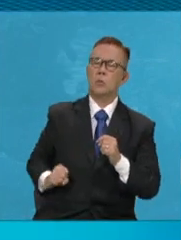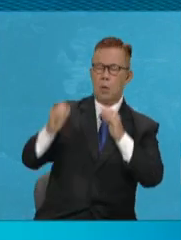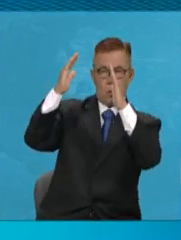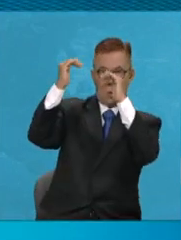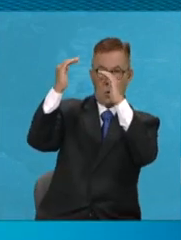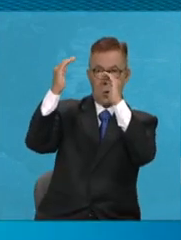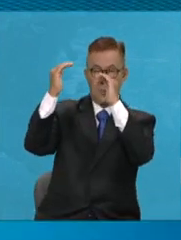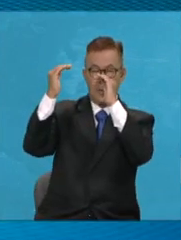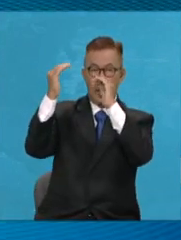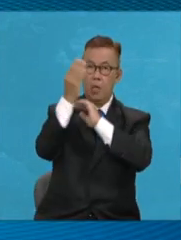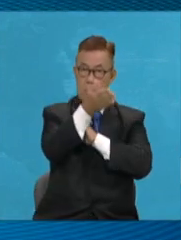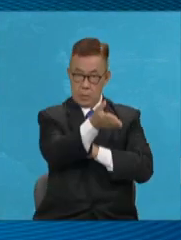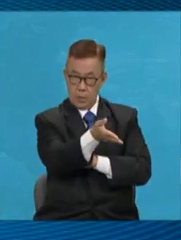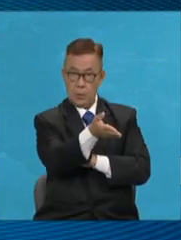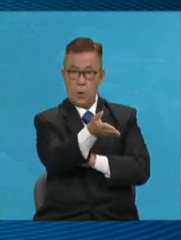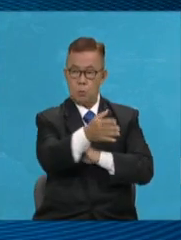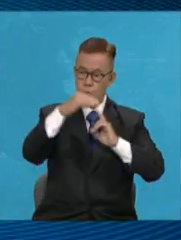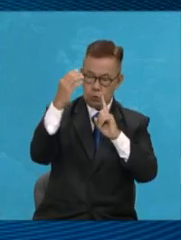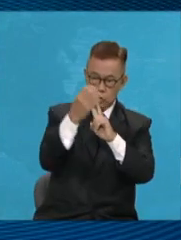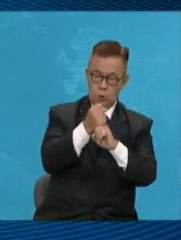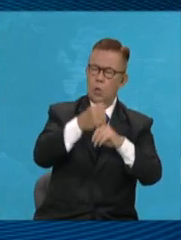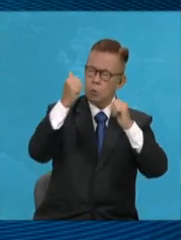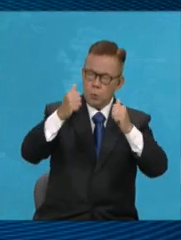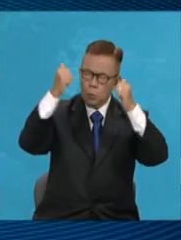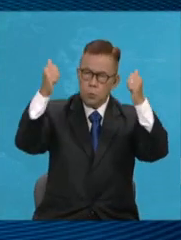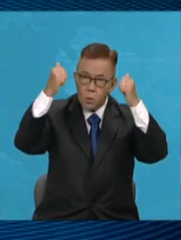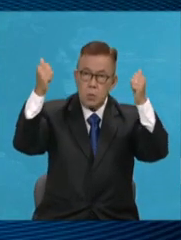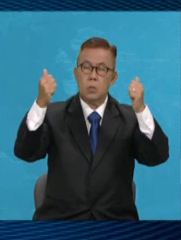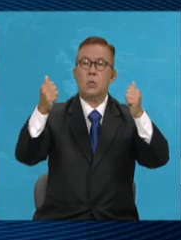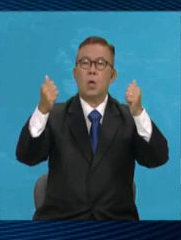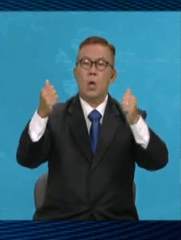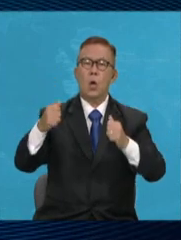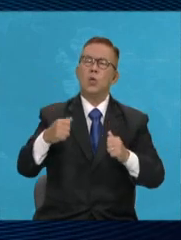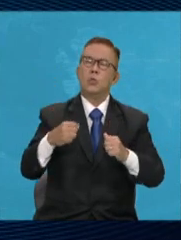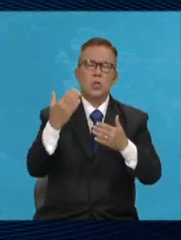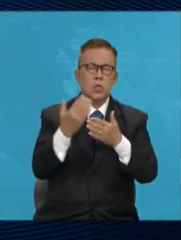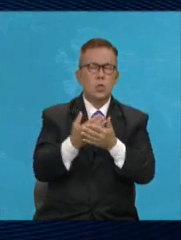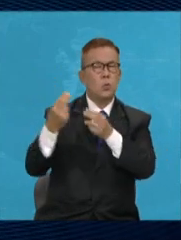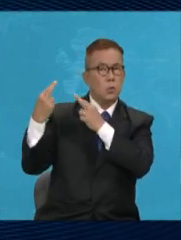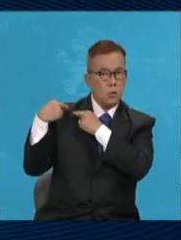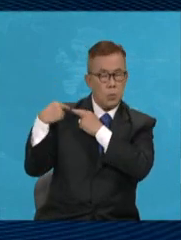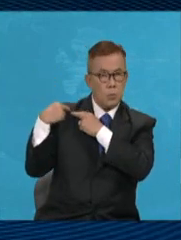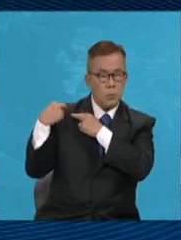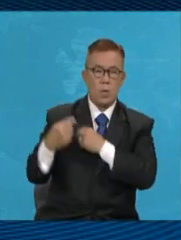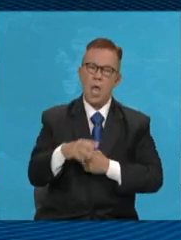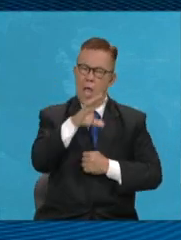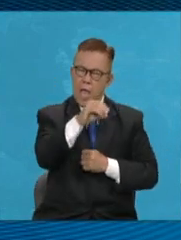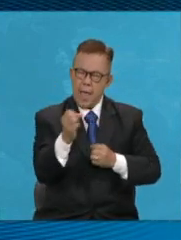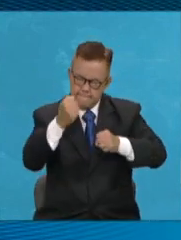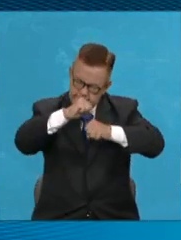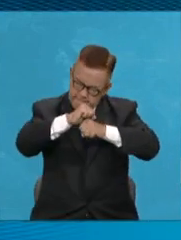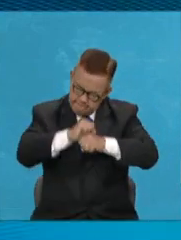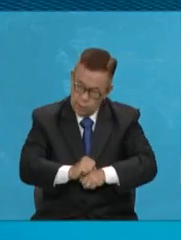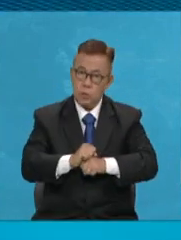berharap hizrail hanas akan mencapai kejayaan dalam menyandang tugas yang baru ini dan ingin mengukuhkan lagi hubungan